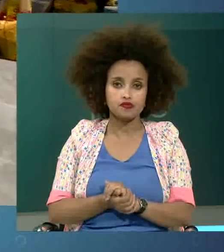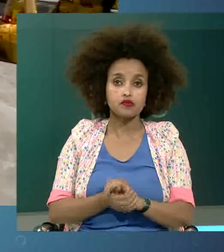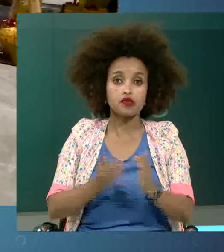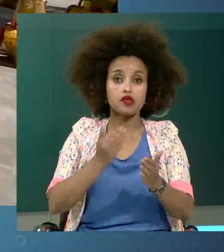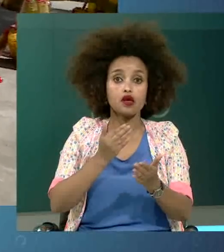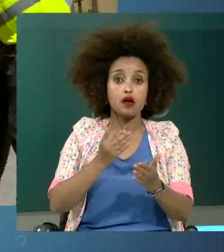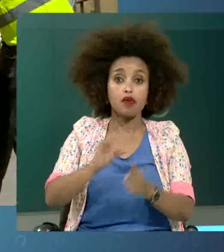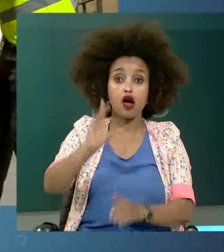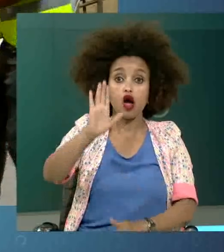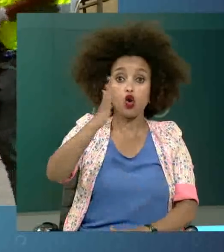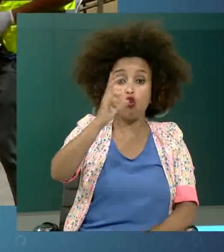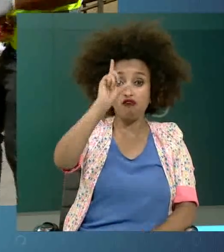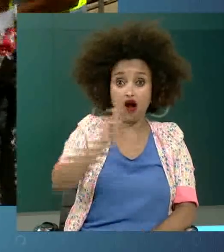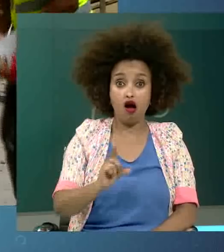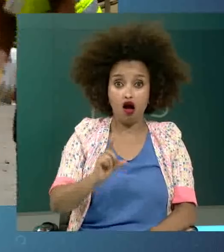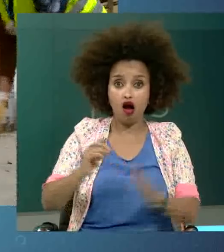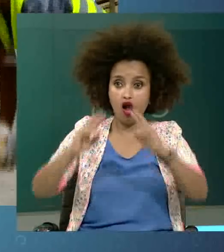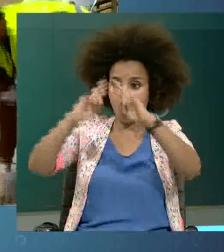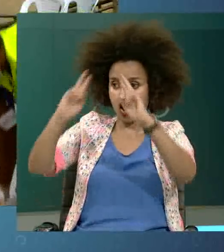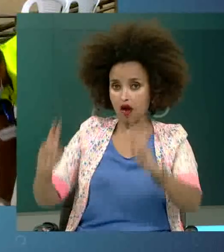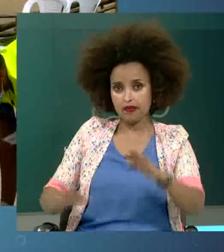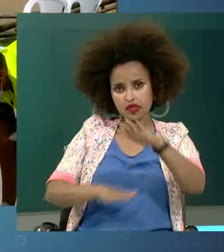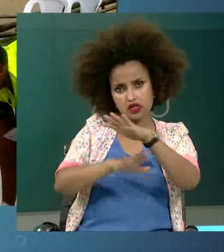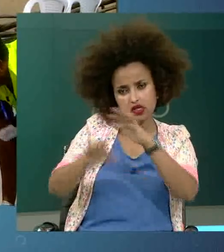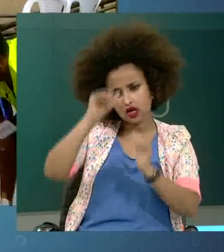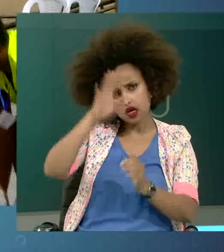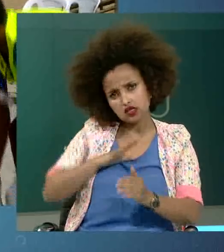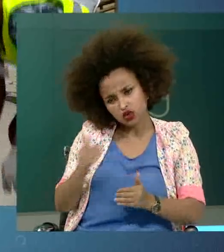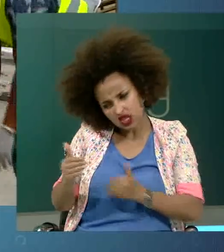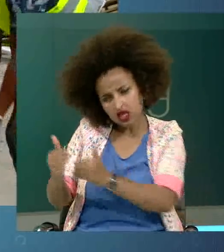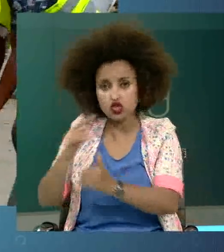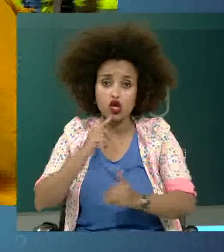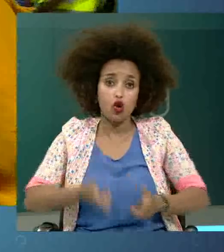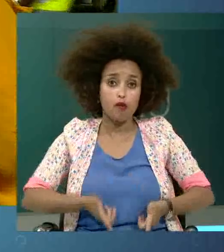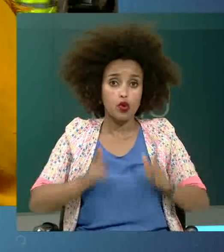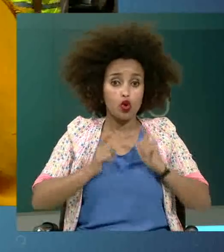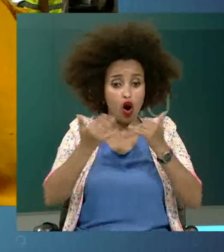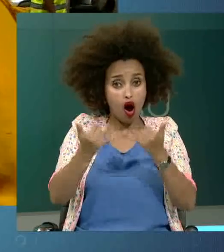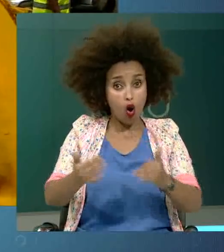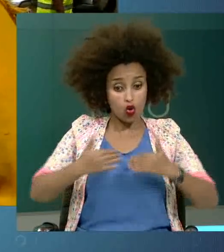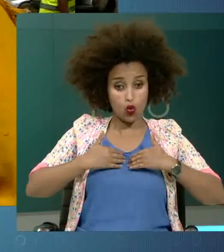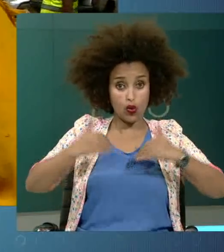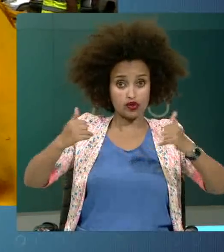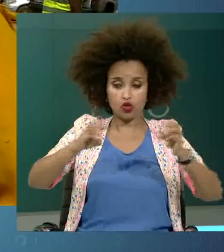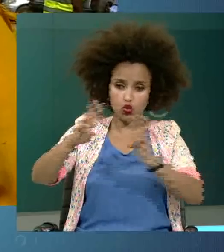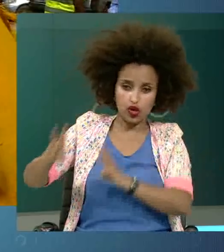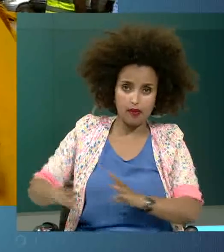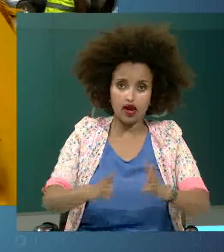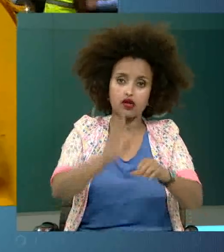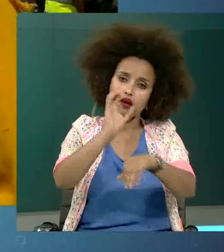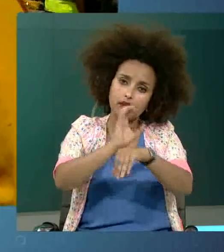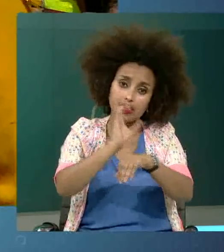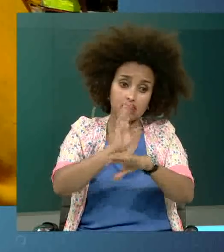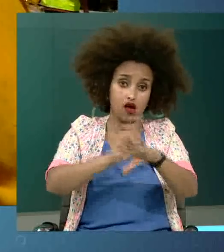በጎፋ ካምፕ ቀጠና 3 ከሰው ተጠግቼ ነው የምኖረው። አሁን ወጣቱ ከመንገድ ቤተክርስቲያን